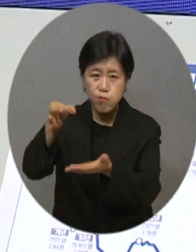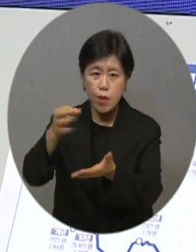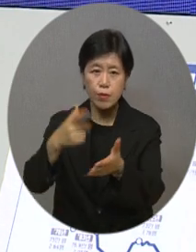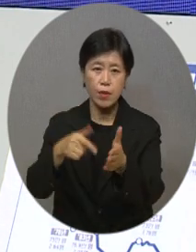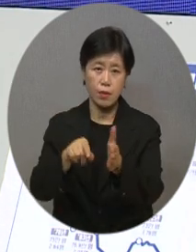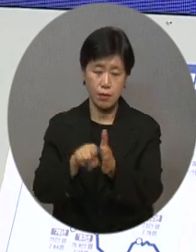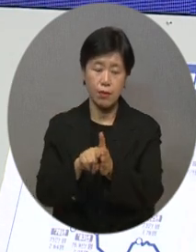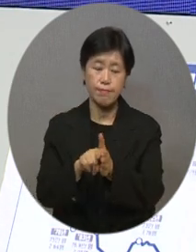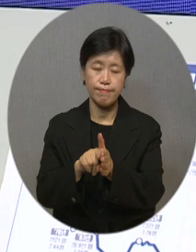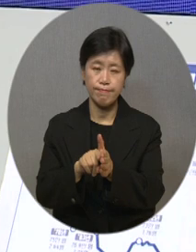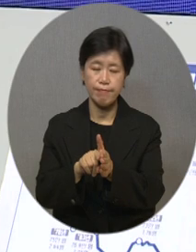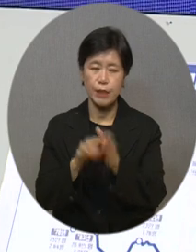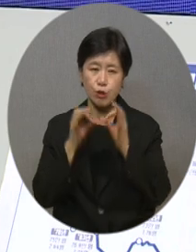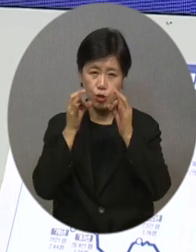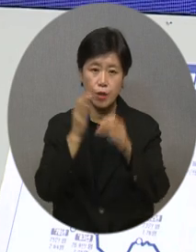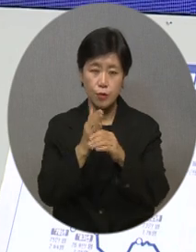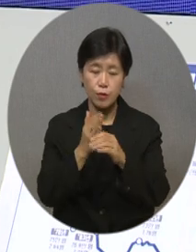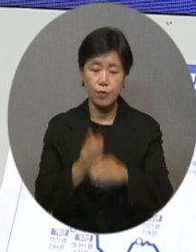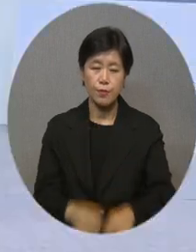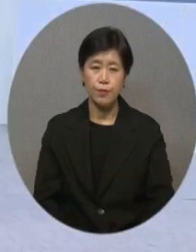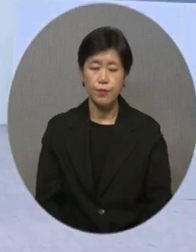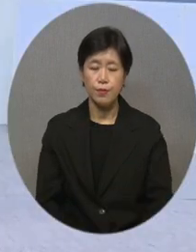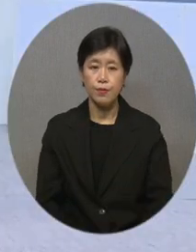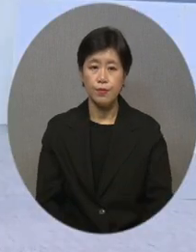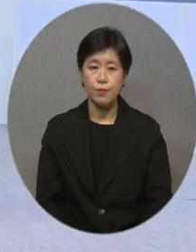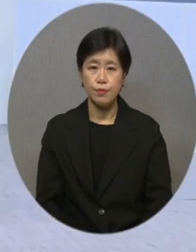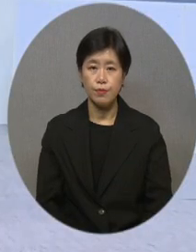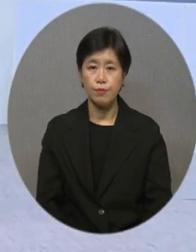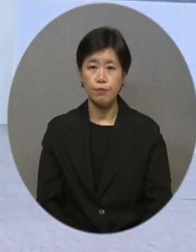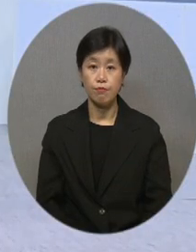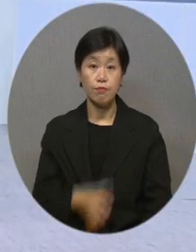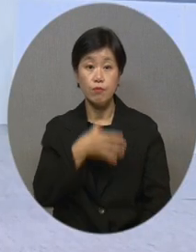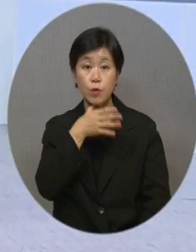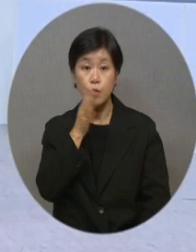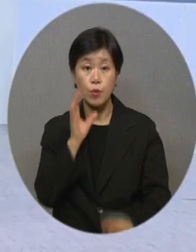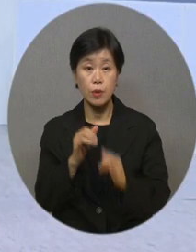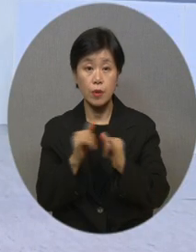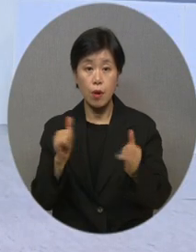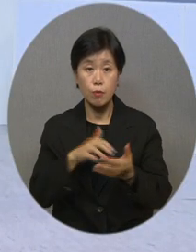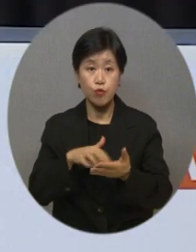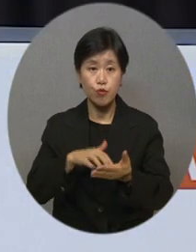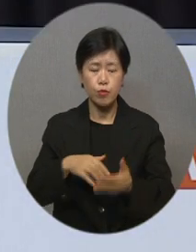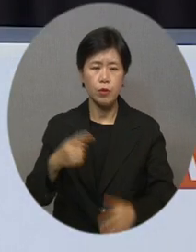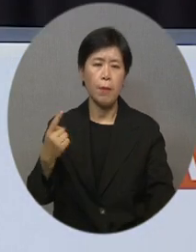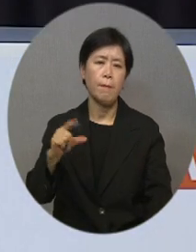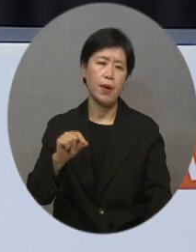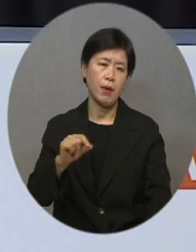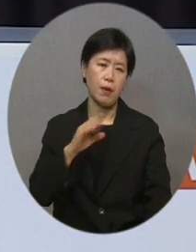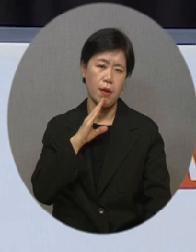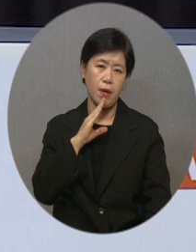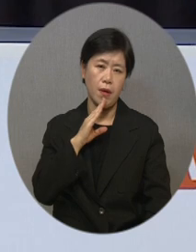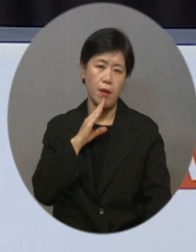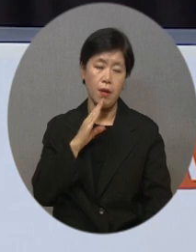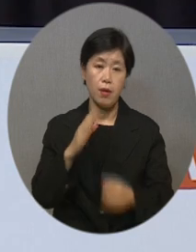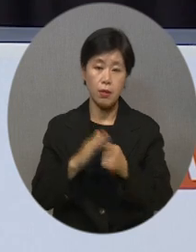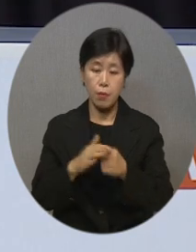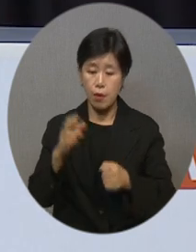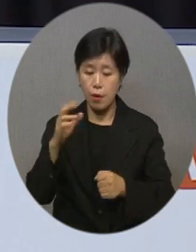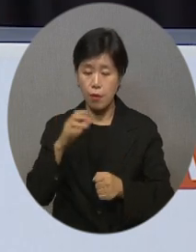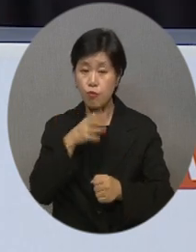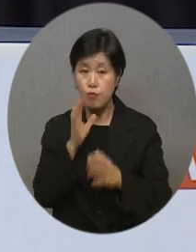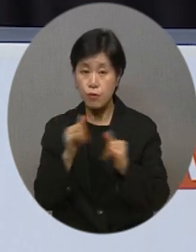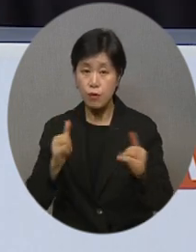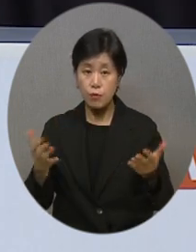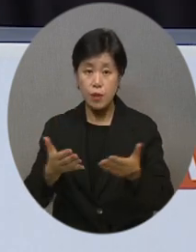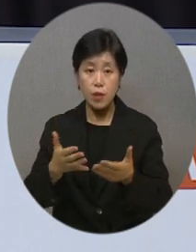우리 복지 혜택을 받을 수 있다. 그렇게 볼 수가 있겠습니다. 노인 천만 시대를 맞이하여 노인 일자리가